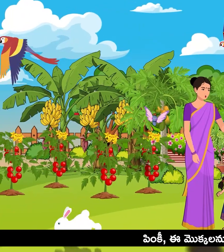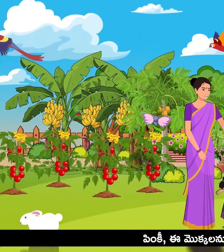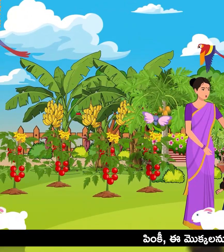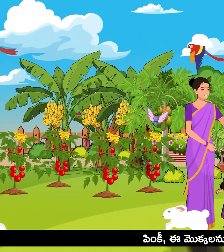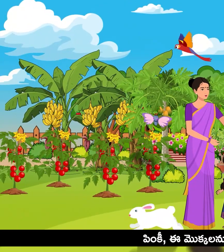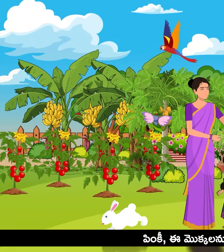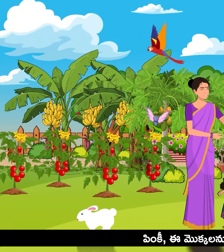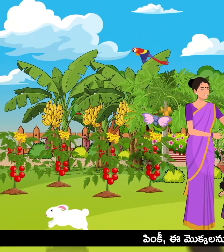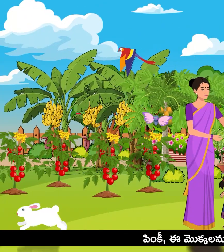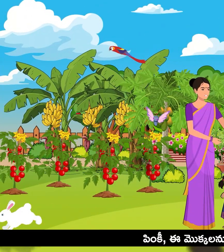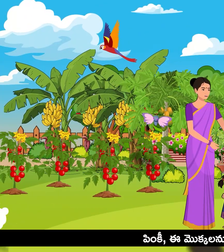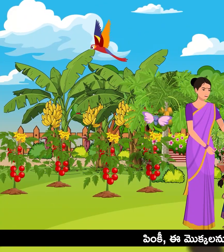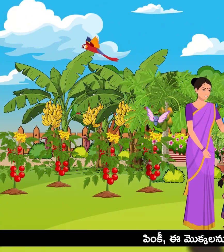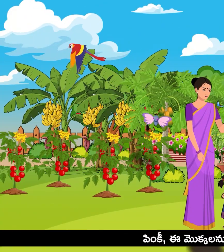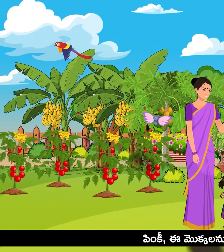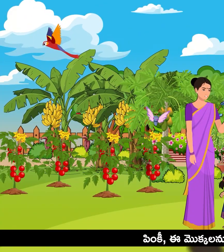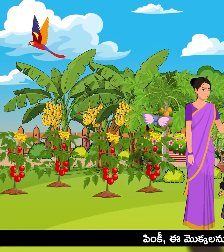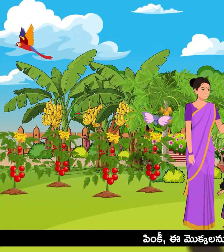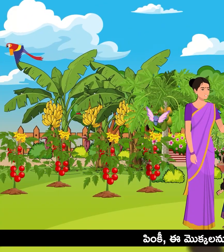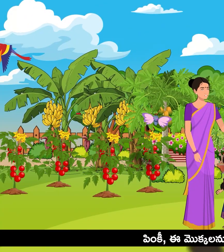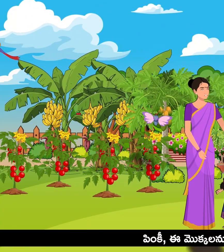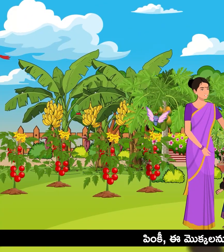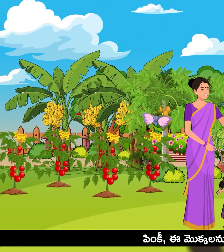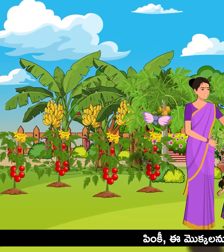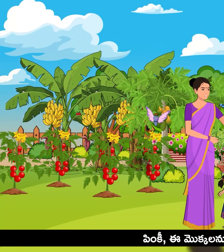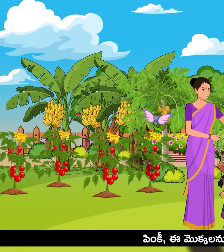పింకీ, ఈ మొక్కల్ని గుర్తించడానికి ప్రయత్నం చేయి.